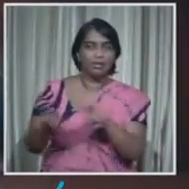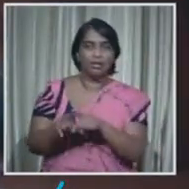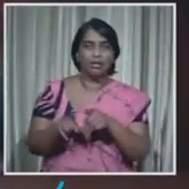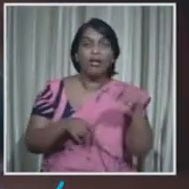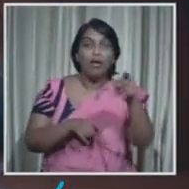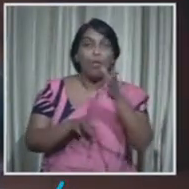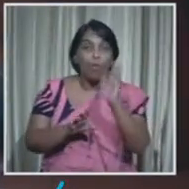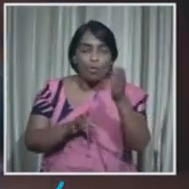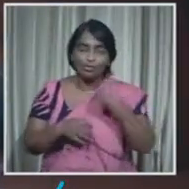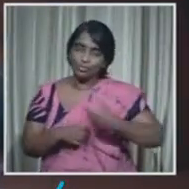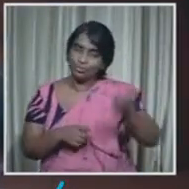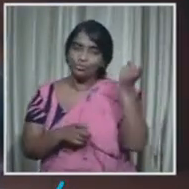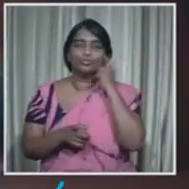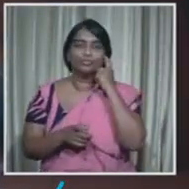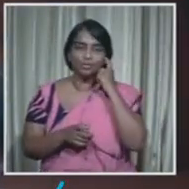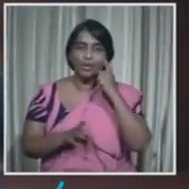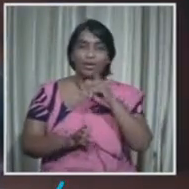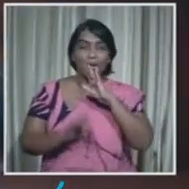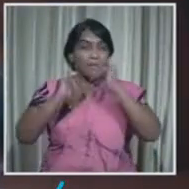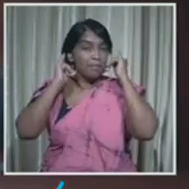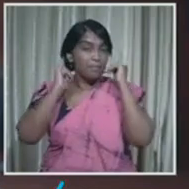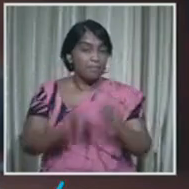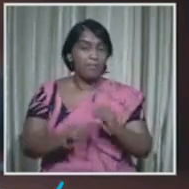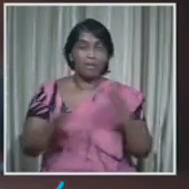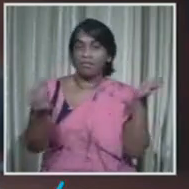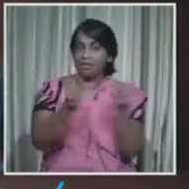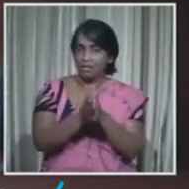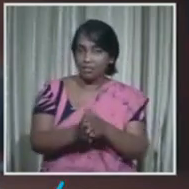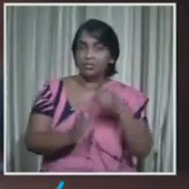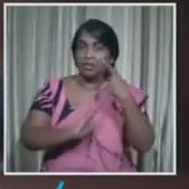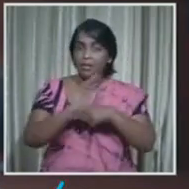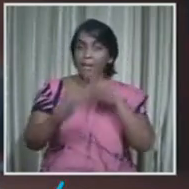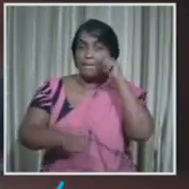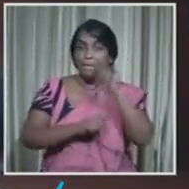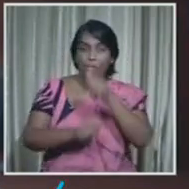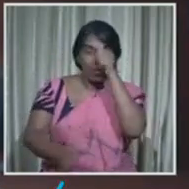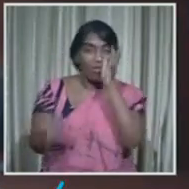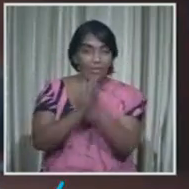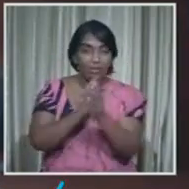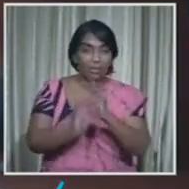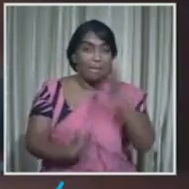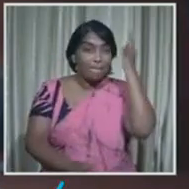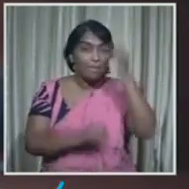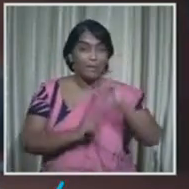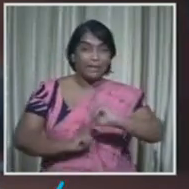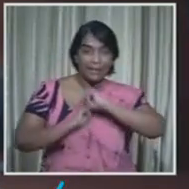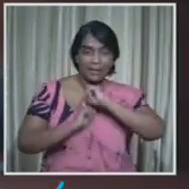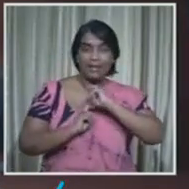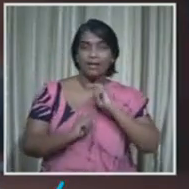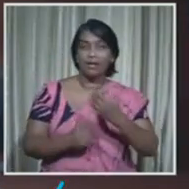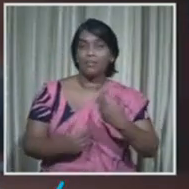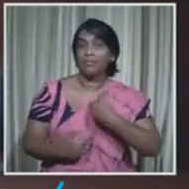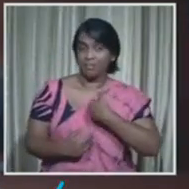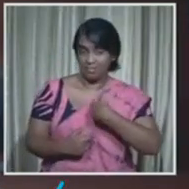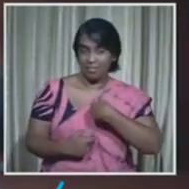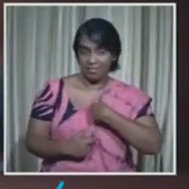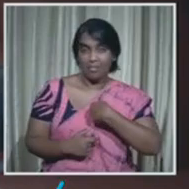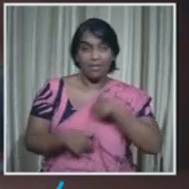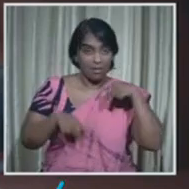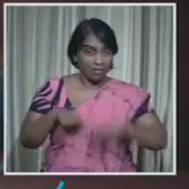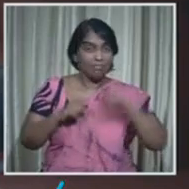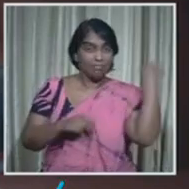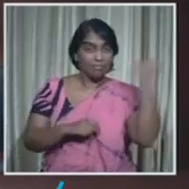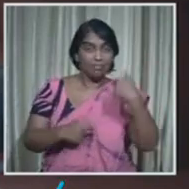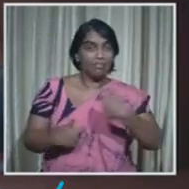කියලා අපි දන්නවා මේ රටේ අපරාධ වලට අහුල් වුණු මේ රටේ මහජන දෙපළ හොරාකපු වියරුවෙන් කෑ ගන්න ඕන මම මෙහෙම කතා කරන